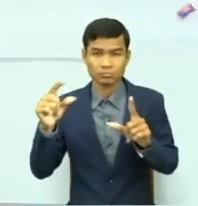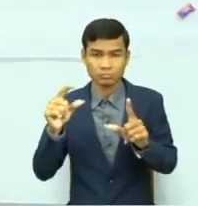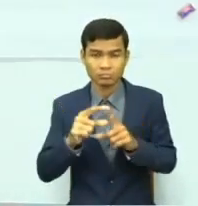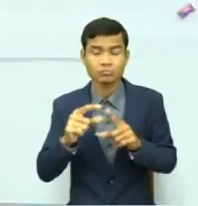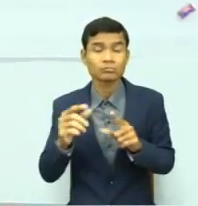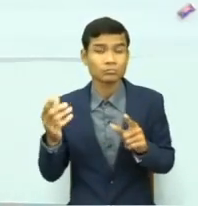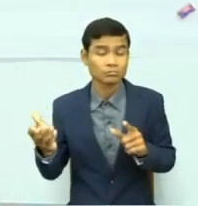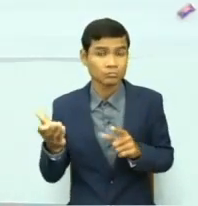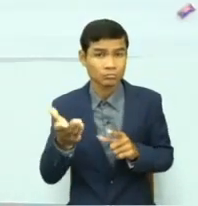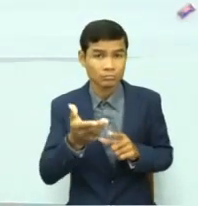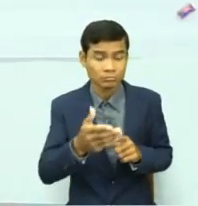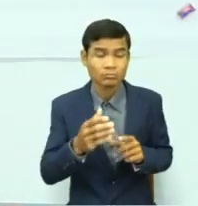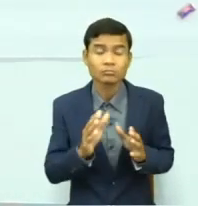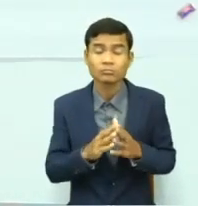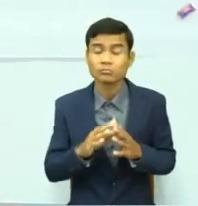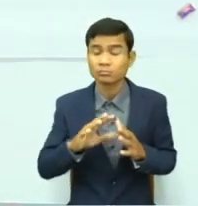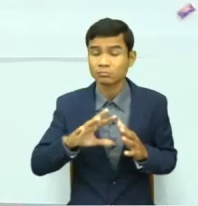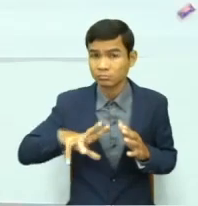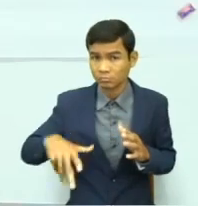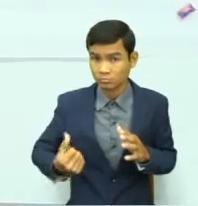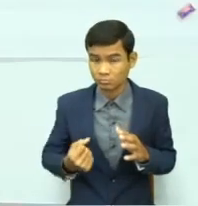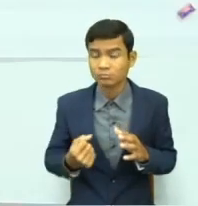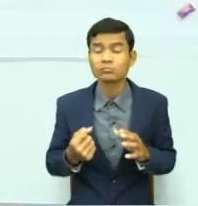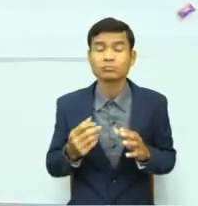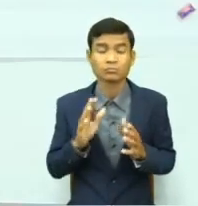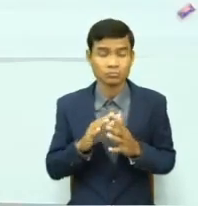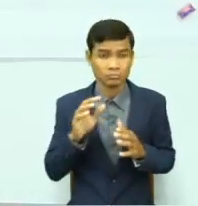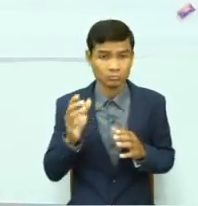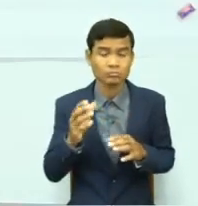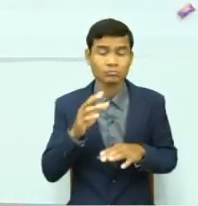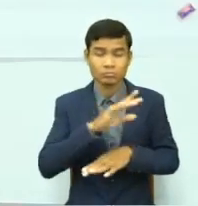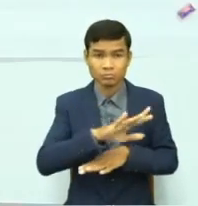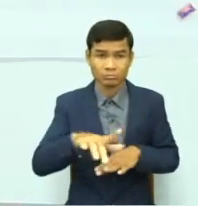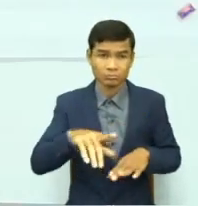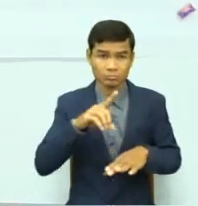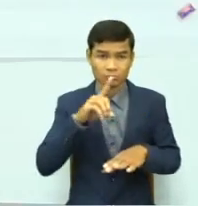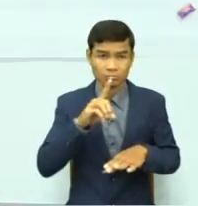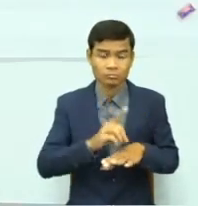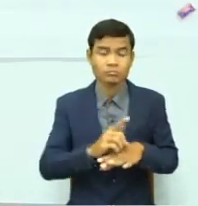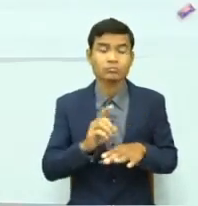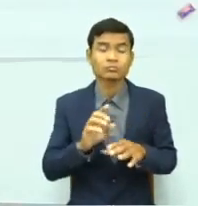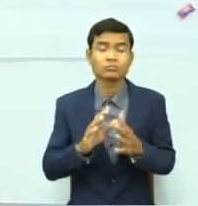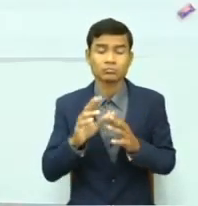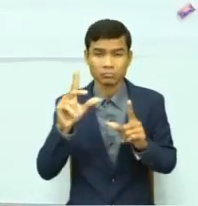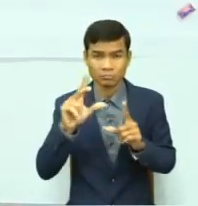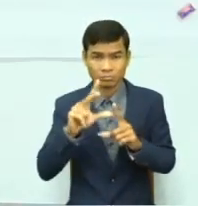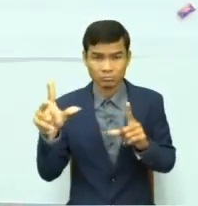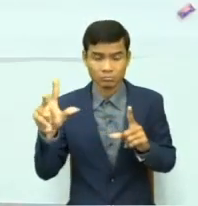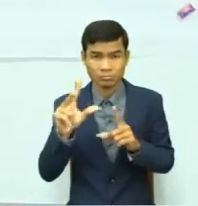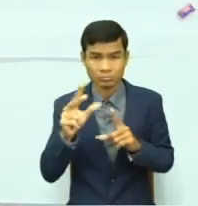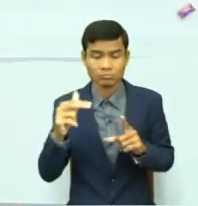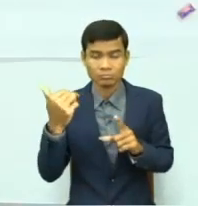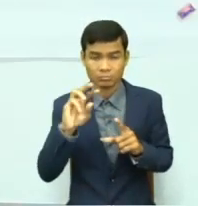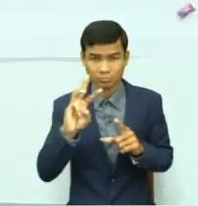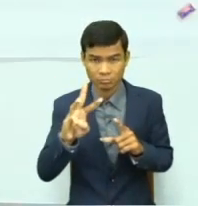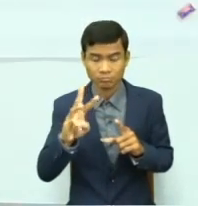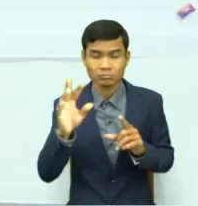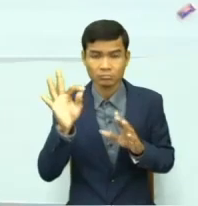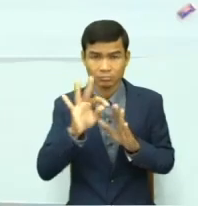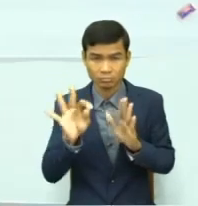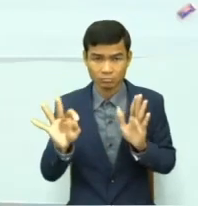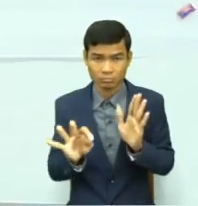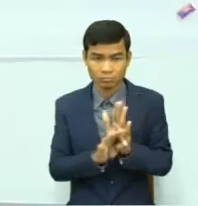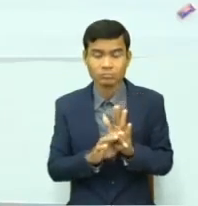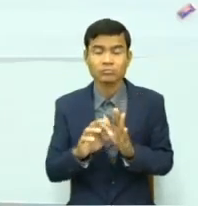pịa ruột tha con cha pịa ruột tha cứ sự thật nơi nông clear thì bầy cha này vẹt thì mùi cha này cứ pịa ruột